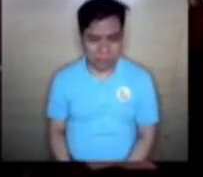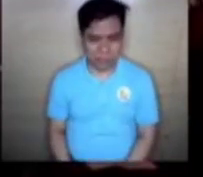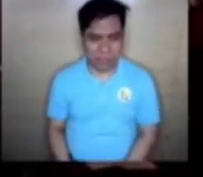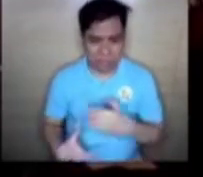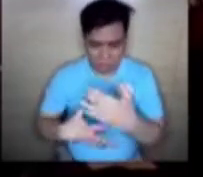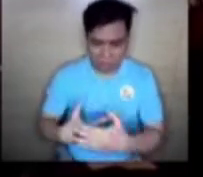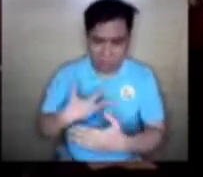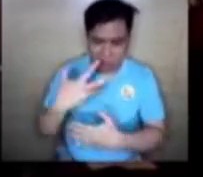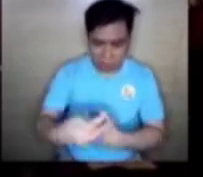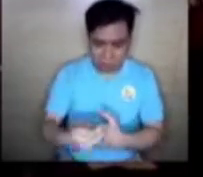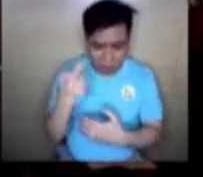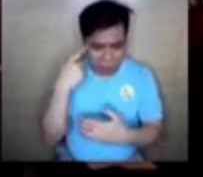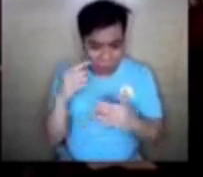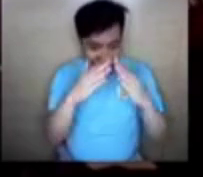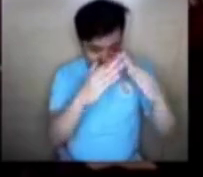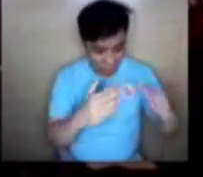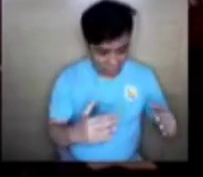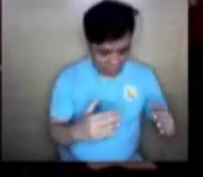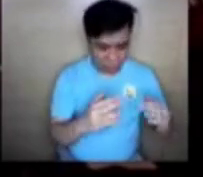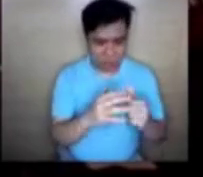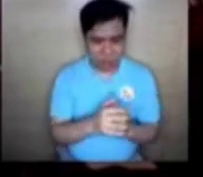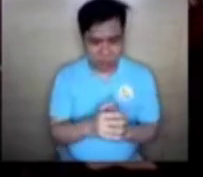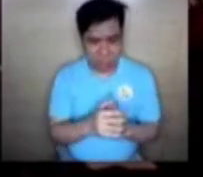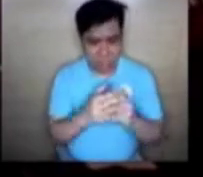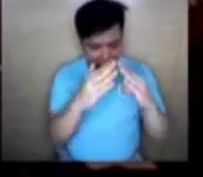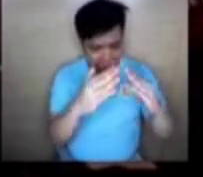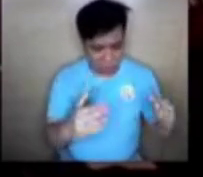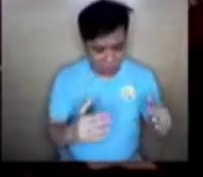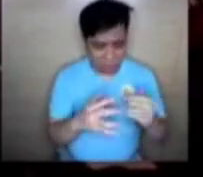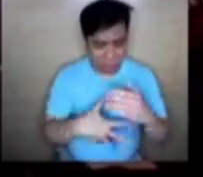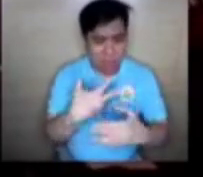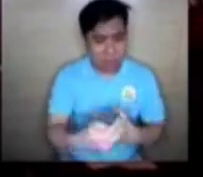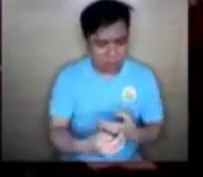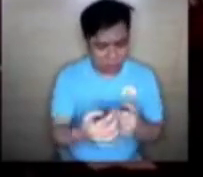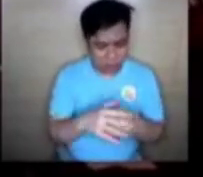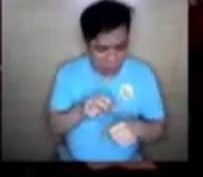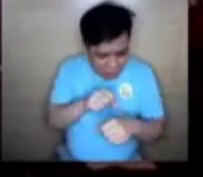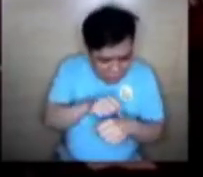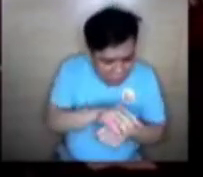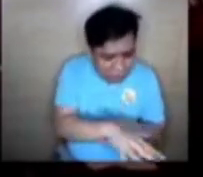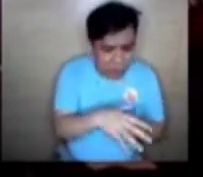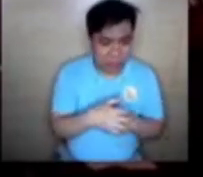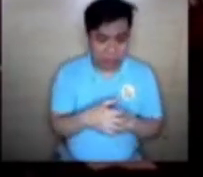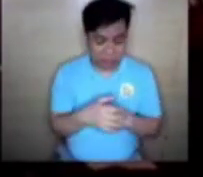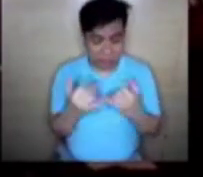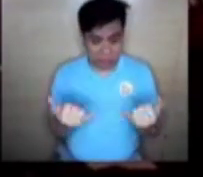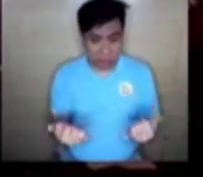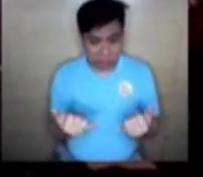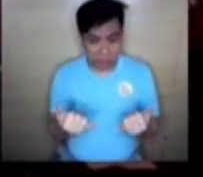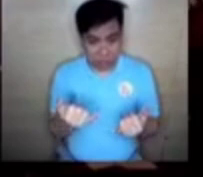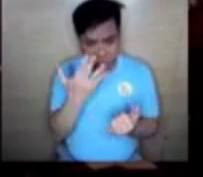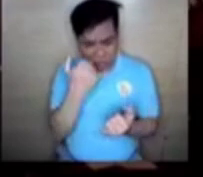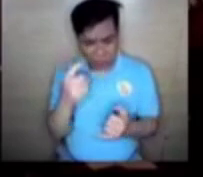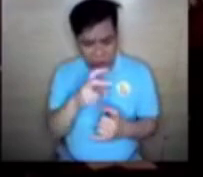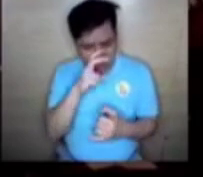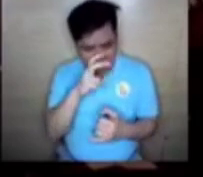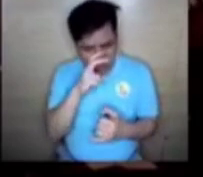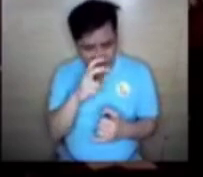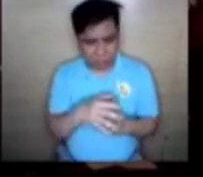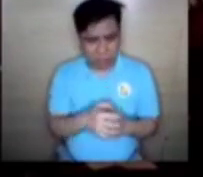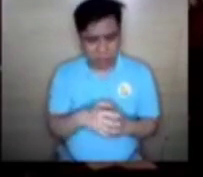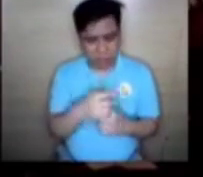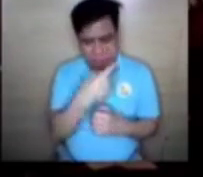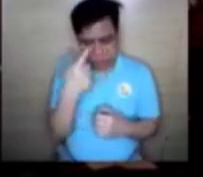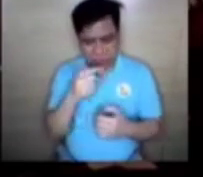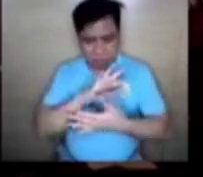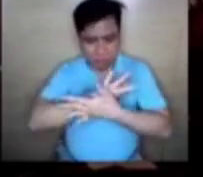Programa para sa pabahay. Ito ang programa na lubos na naapektuhan ng mga restriksyon na dala ng